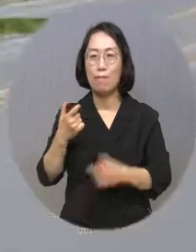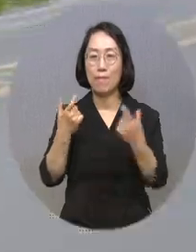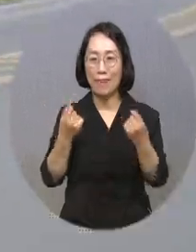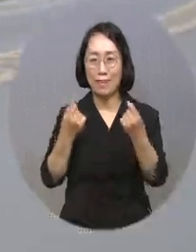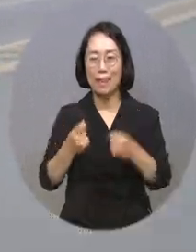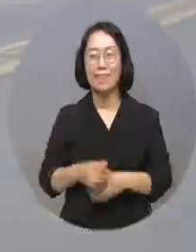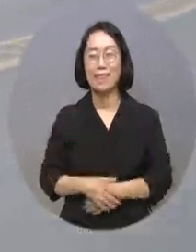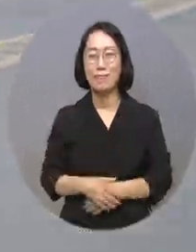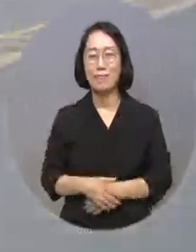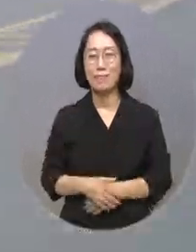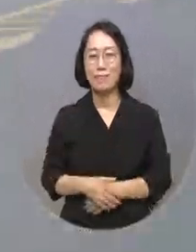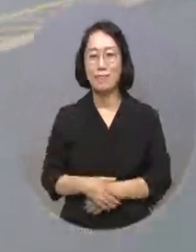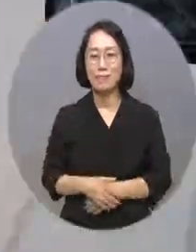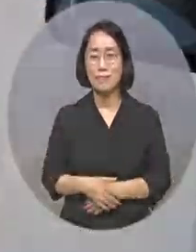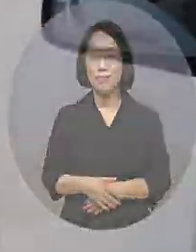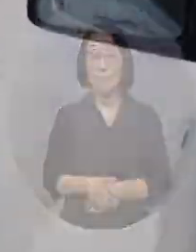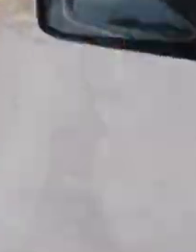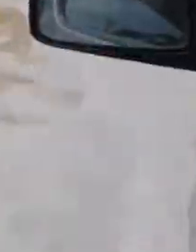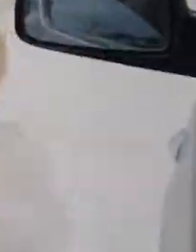남아있습니다.